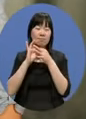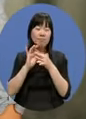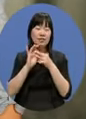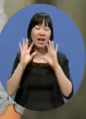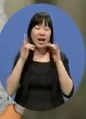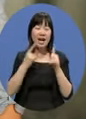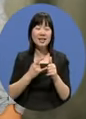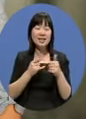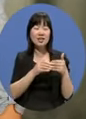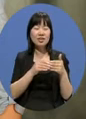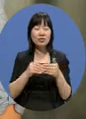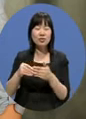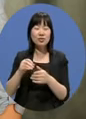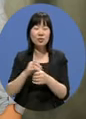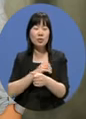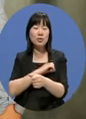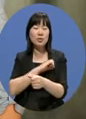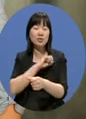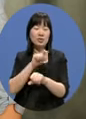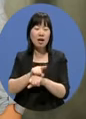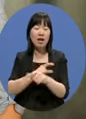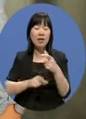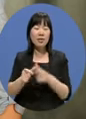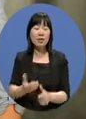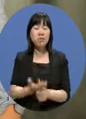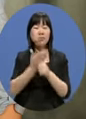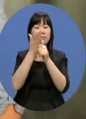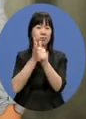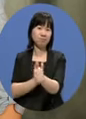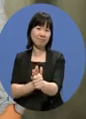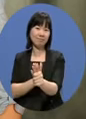해 주도성을 쑥쑥 키워